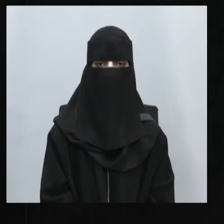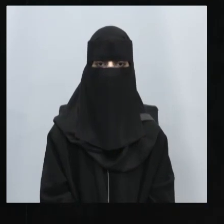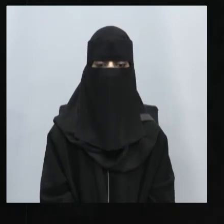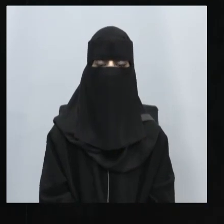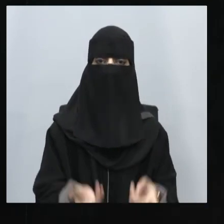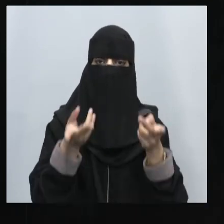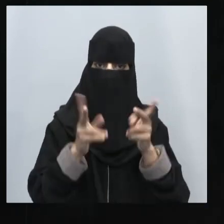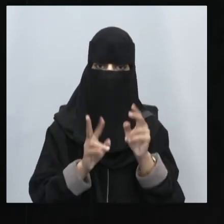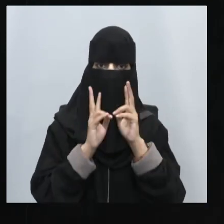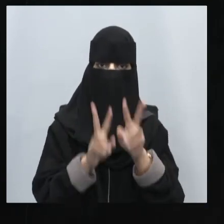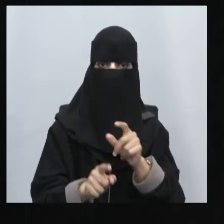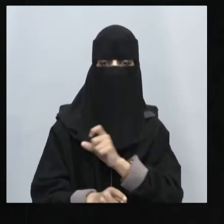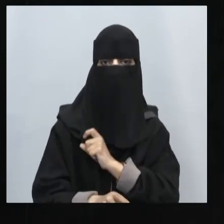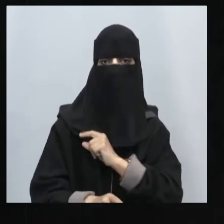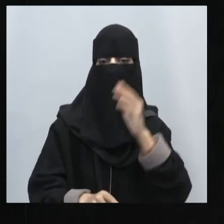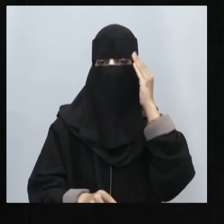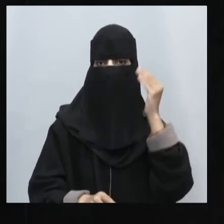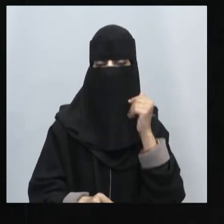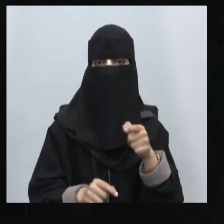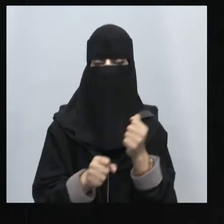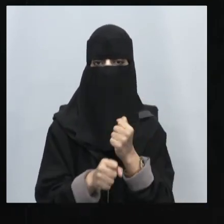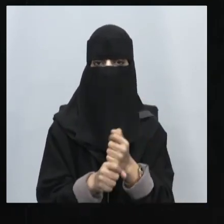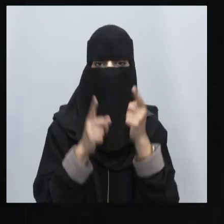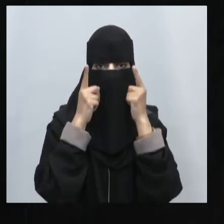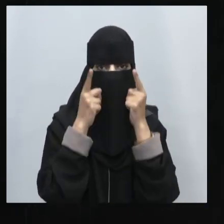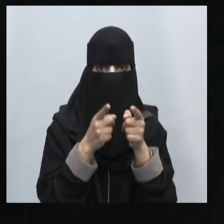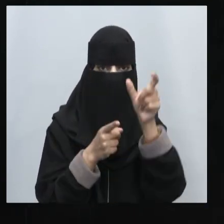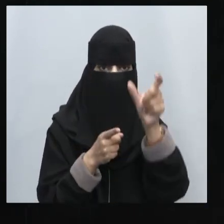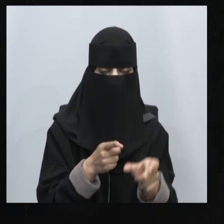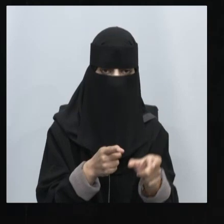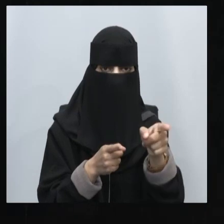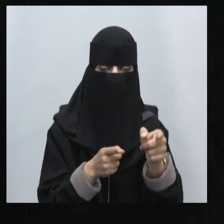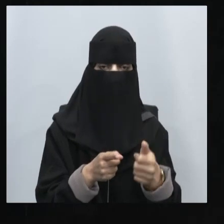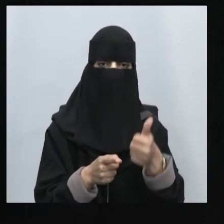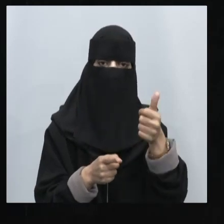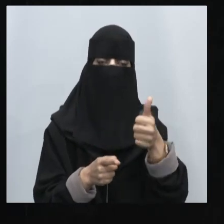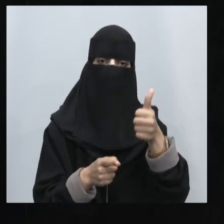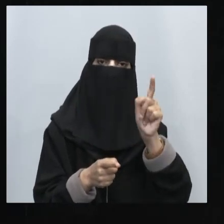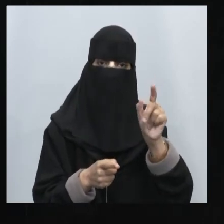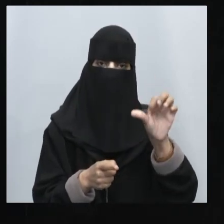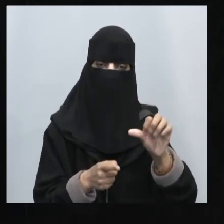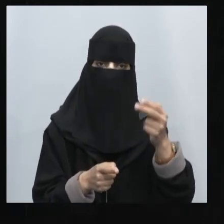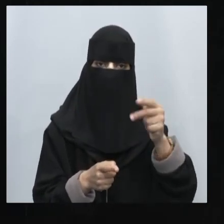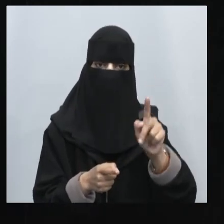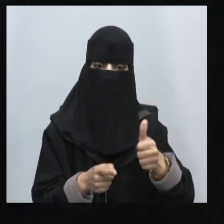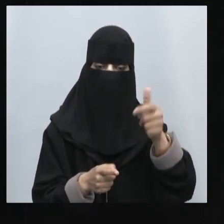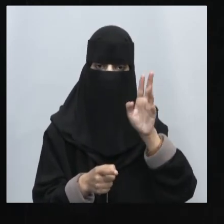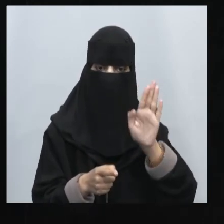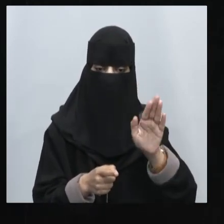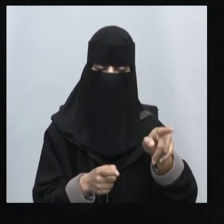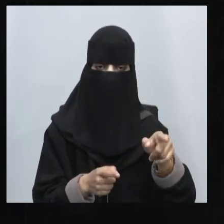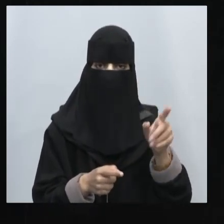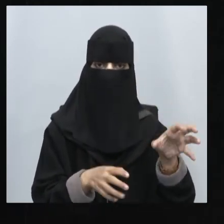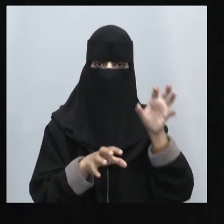طلابي وطالبات الاعزاء من الاعمال الجليله للخليفه ابو العباس عبد الله بن محمد انه